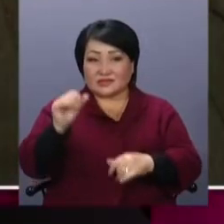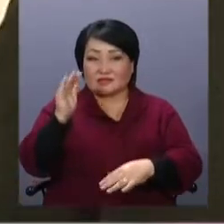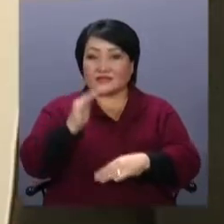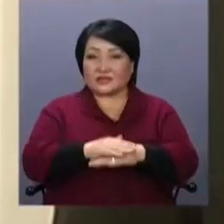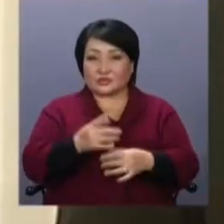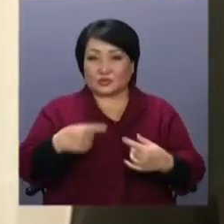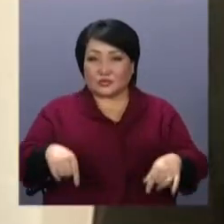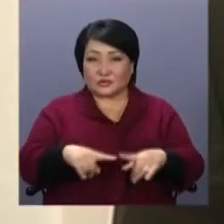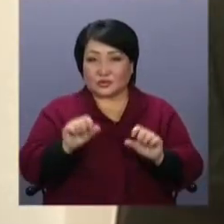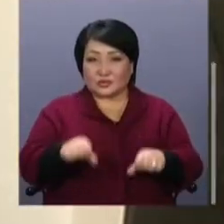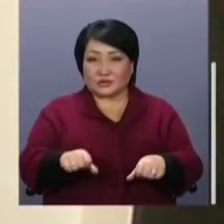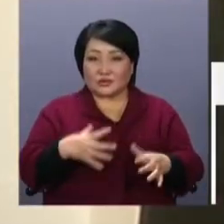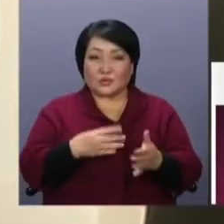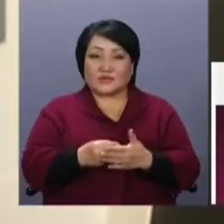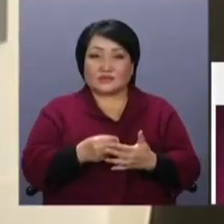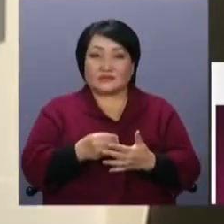Өзінің салт